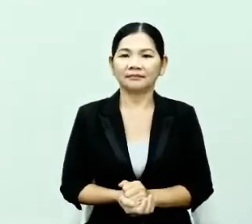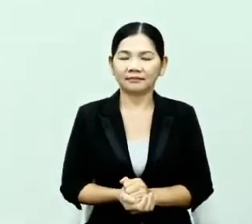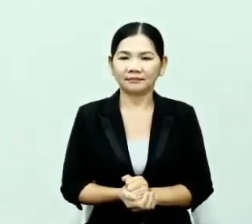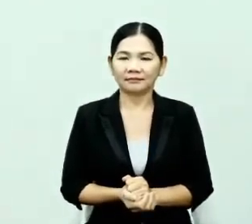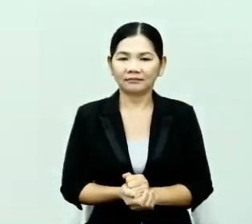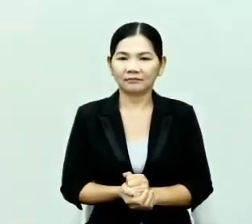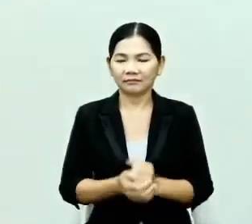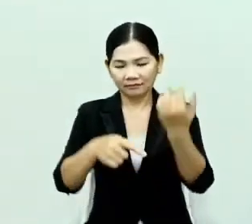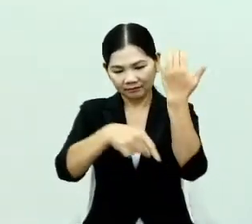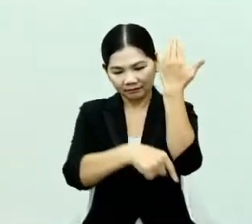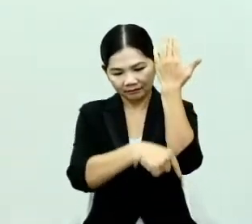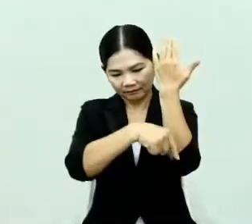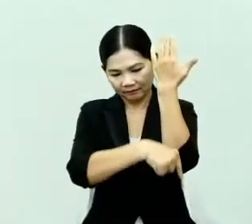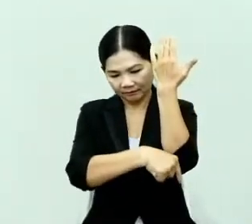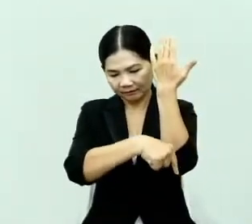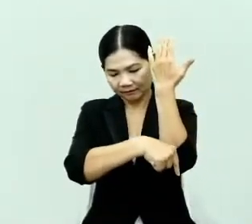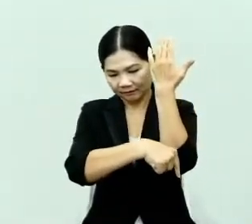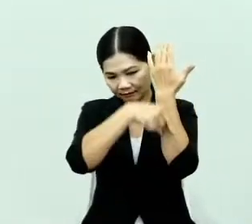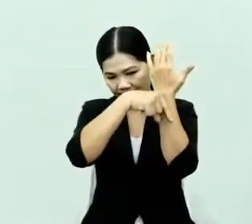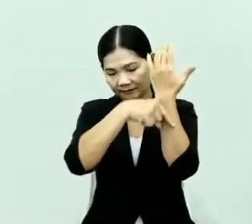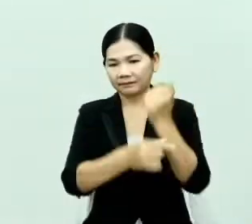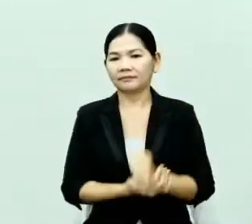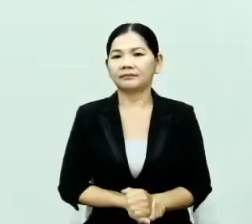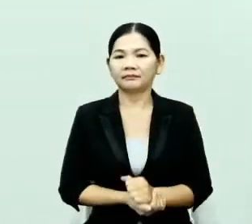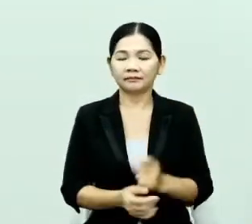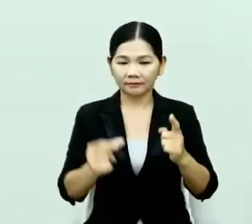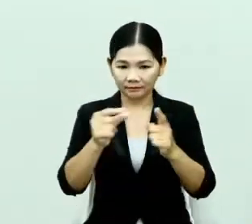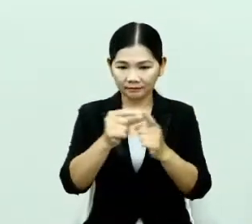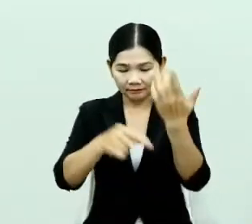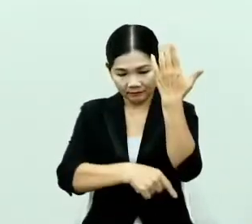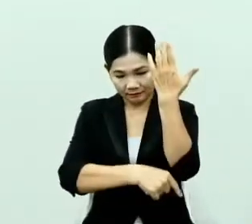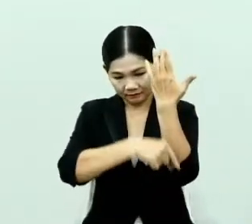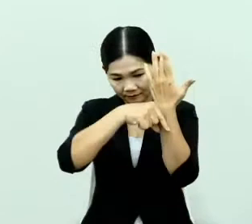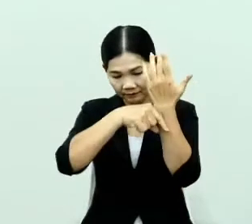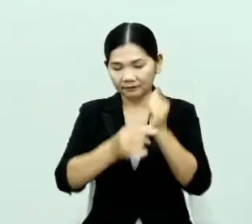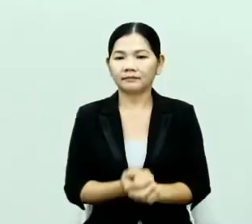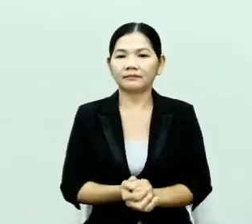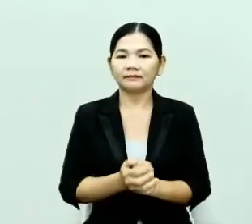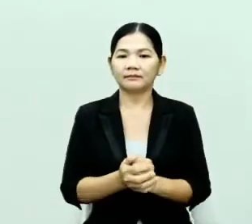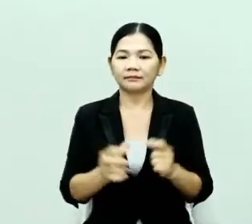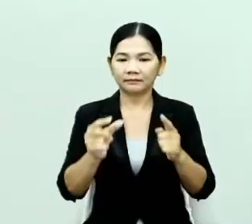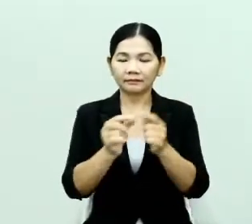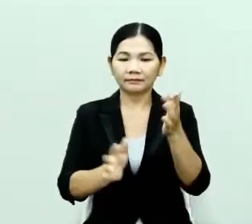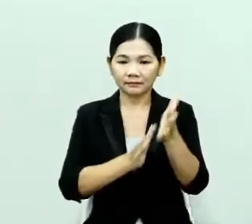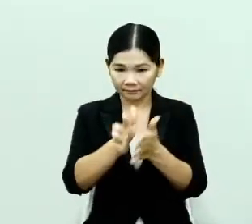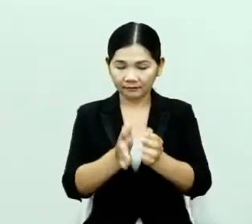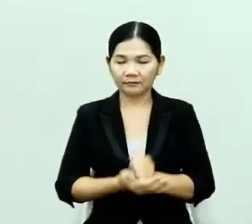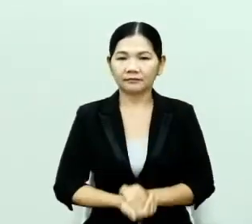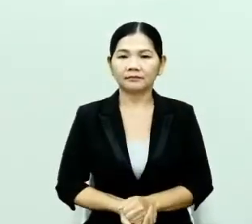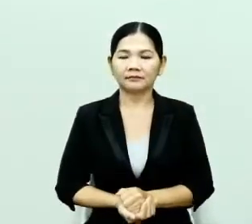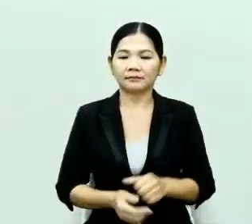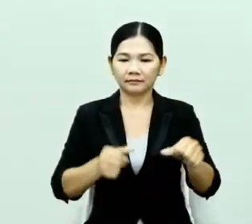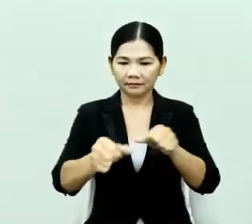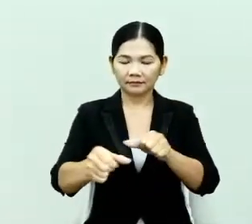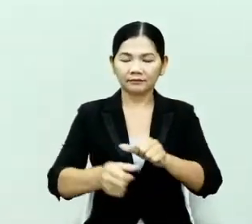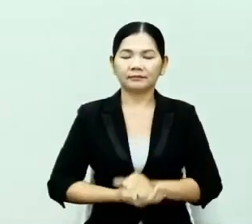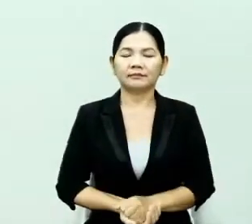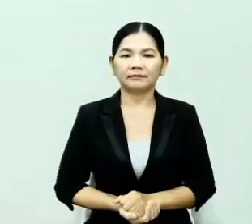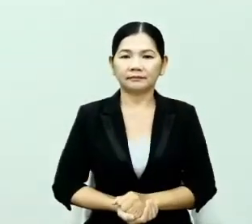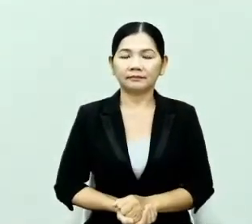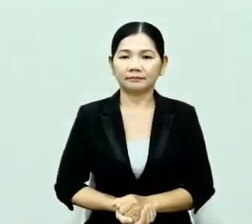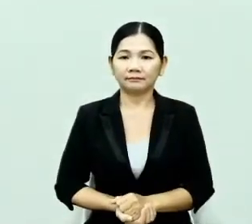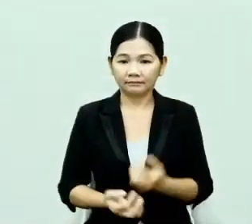កចាកូនកូនត្រៀមខ្លួនអានពាក្យជាបន្តតើអ្នកគ្រូនឹងមានពាក្យអ្វីបន្តទៀតណោះ